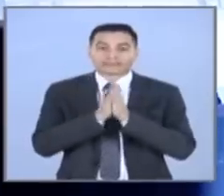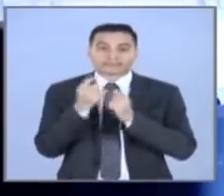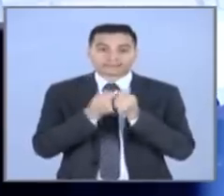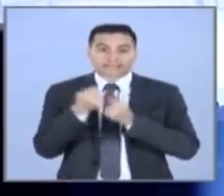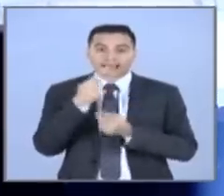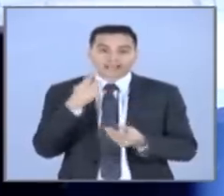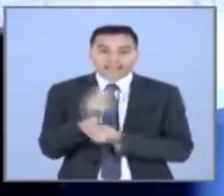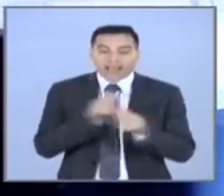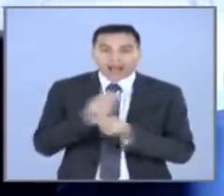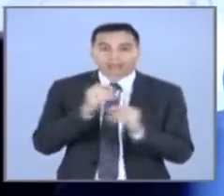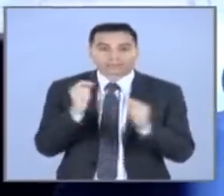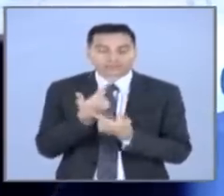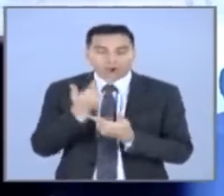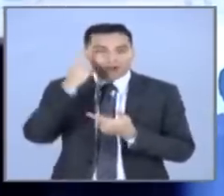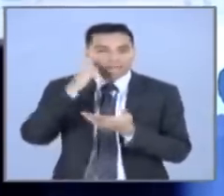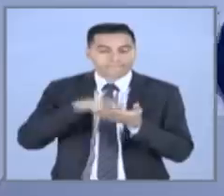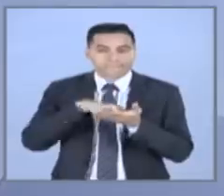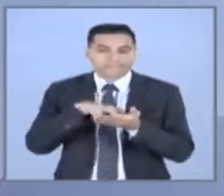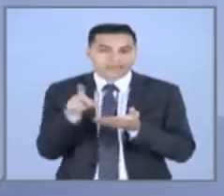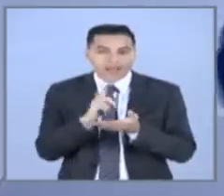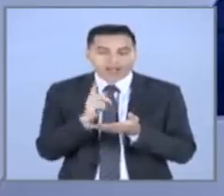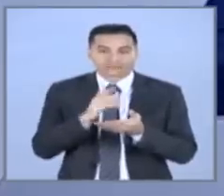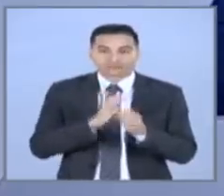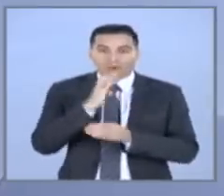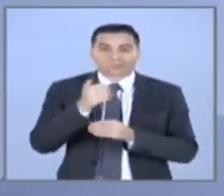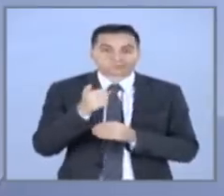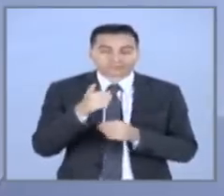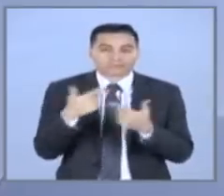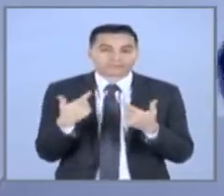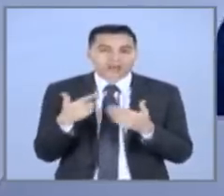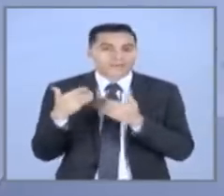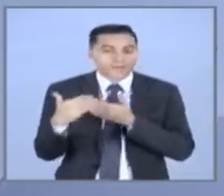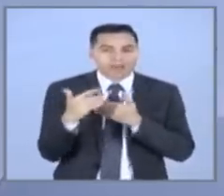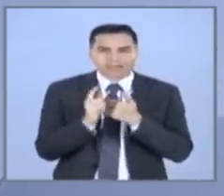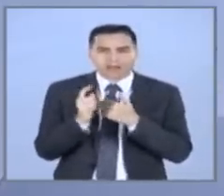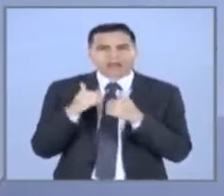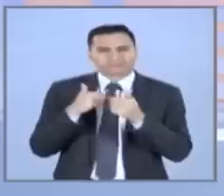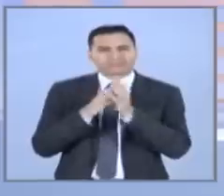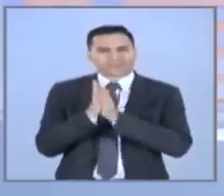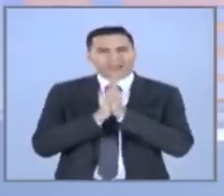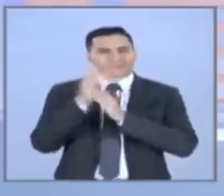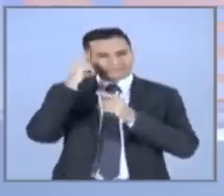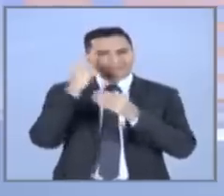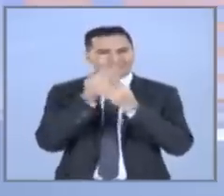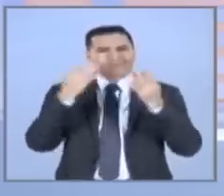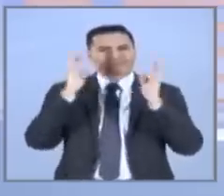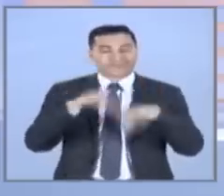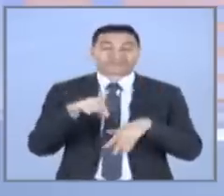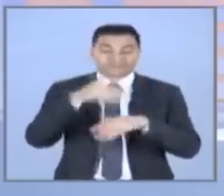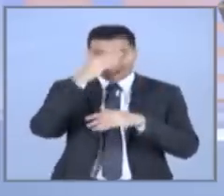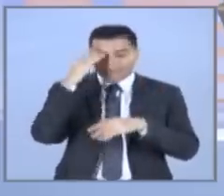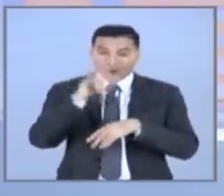أسرع، ما نرهبش، واللي عنده إجابة يجاوب، ما نقعدش نستنى بقى، ما نقعدش نشاور لبعض وكده. هي دي اكتساب